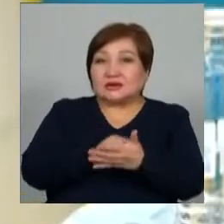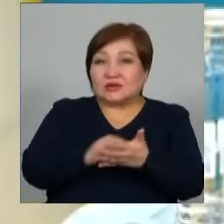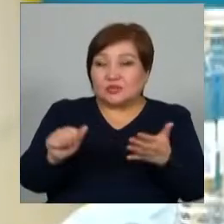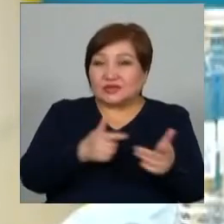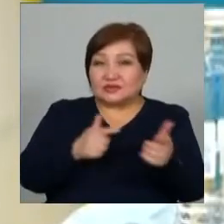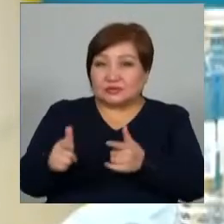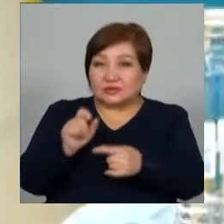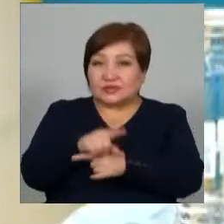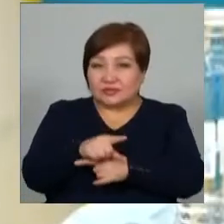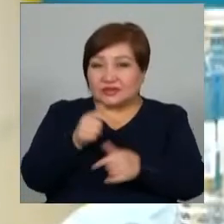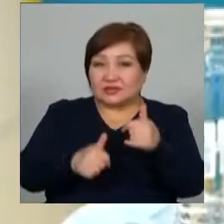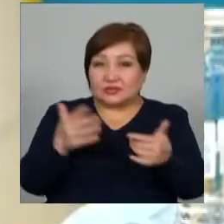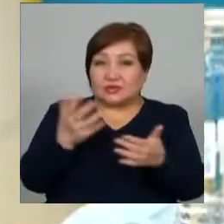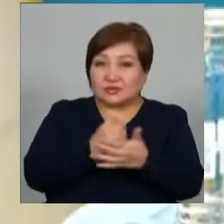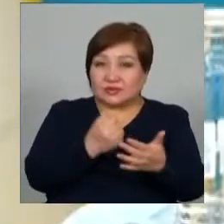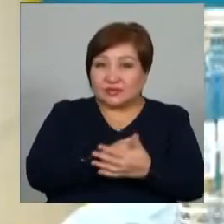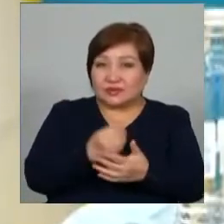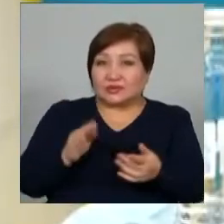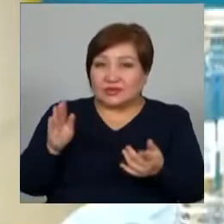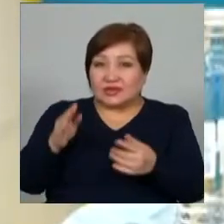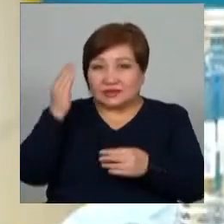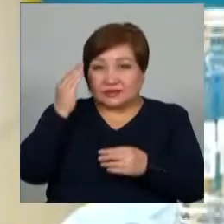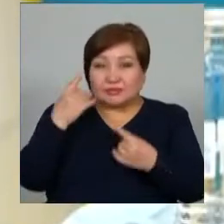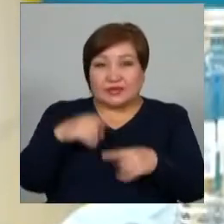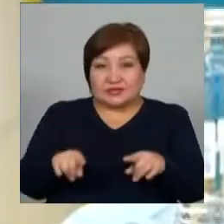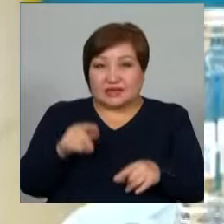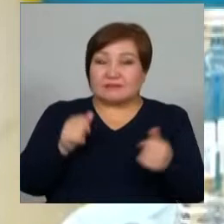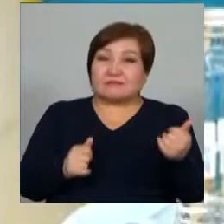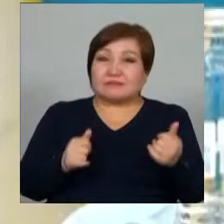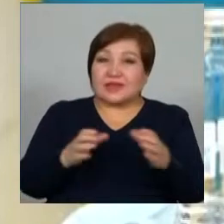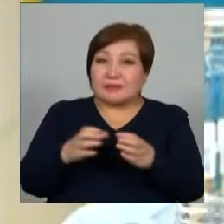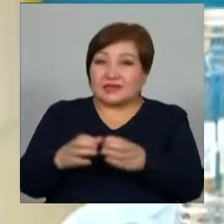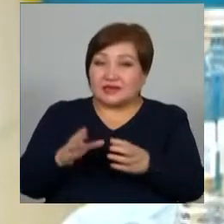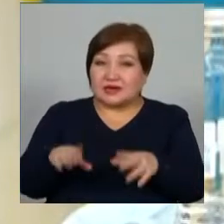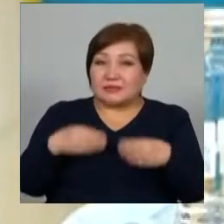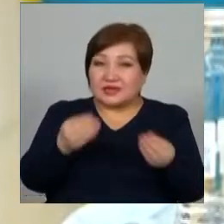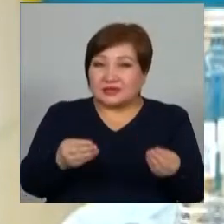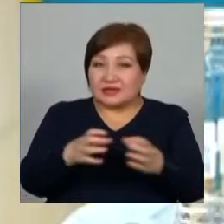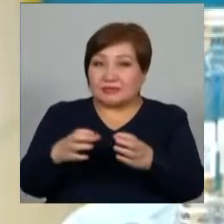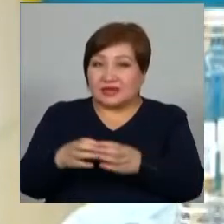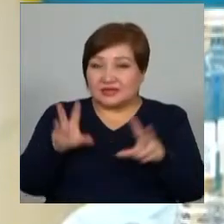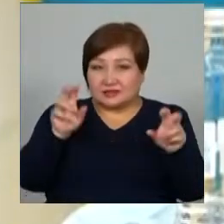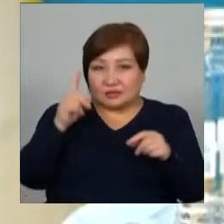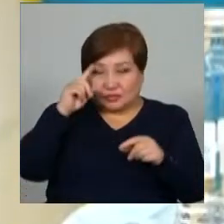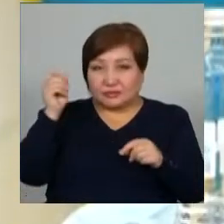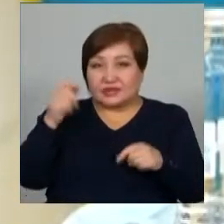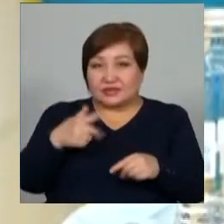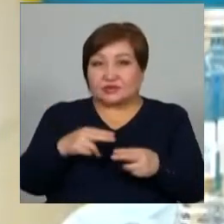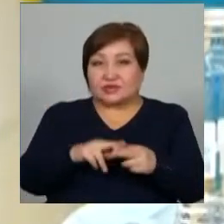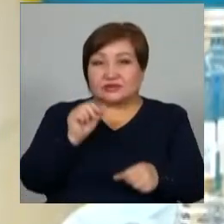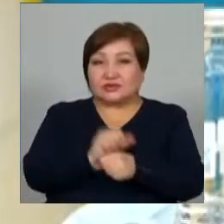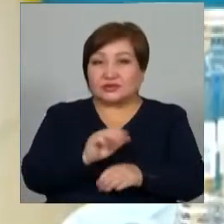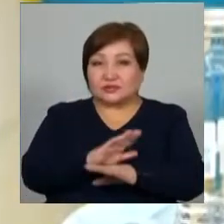тиіс. Осы талдаудың негізінде нақты шаралар қабылдау қажет. Бұдан былай тиісті инженерлік